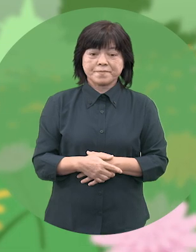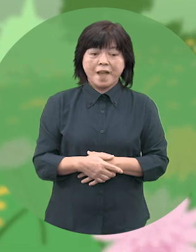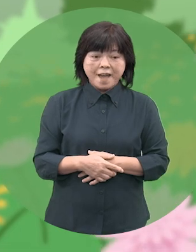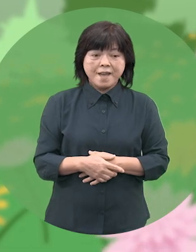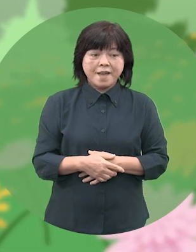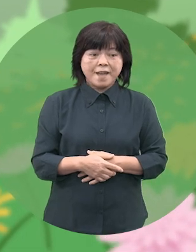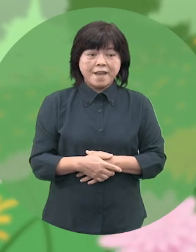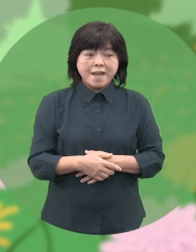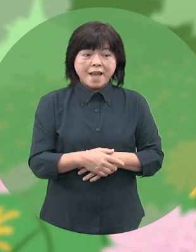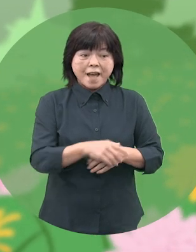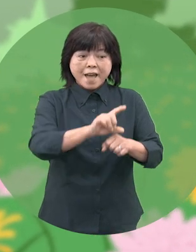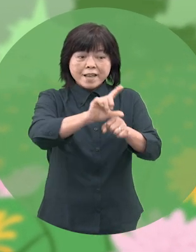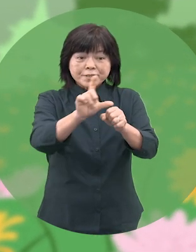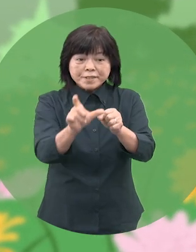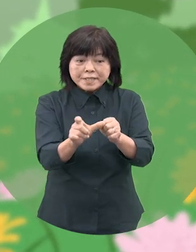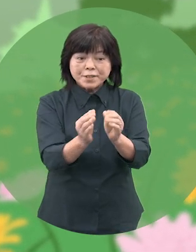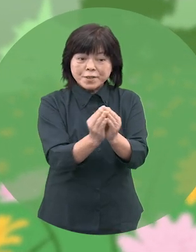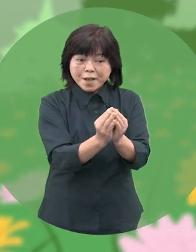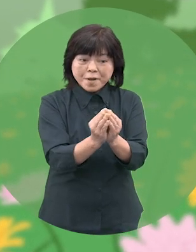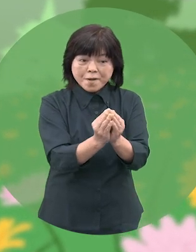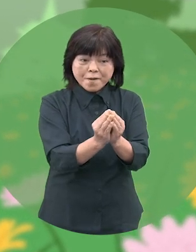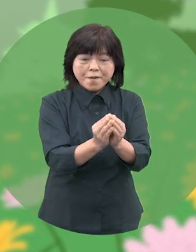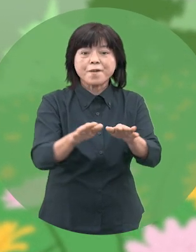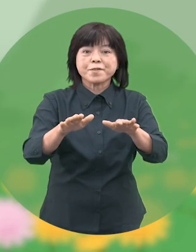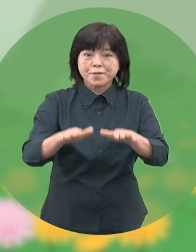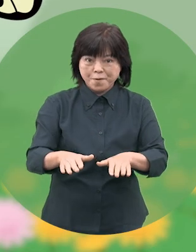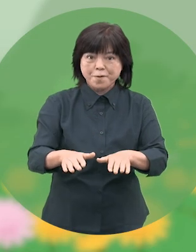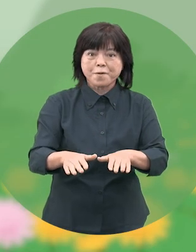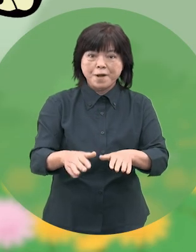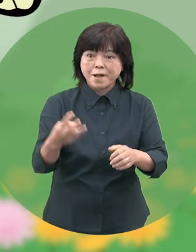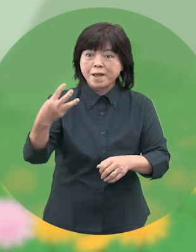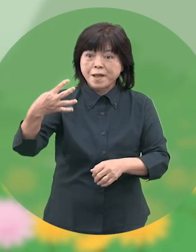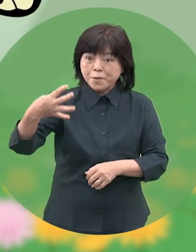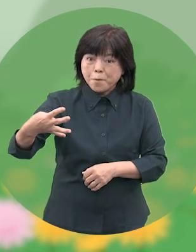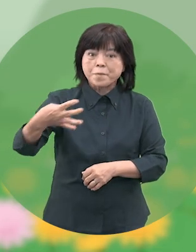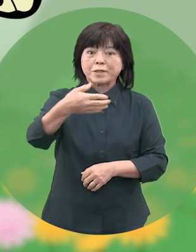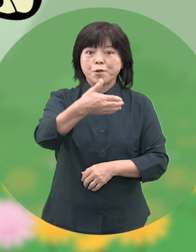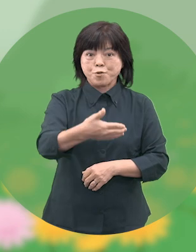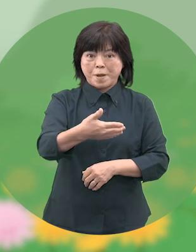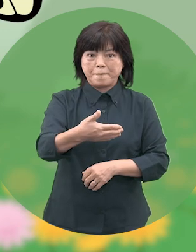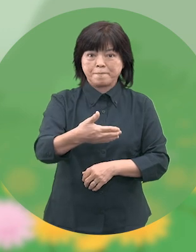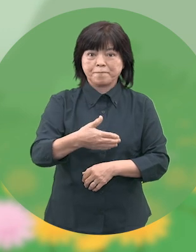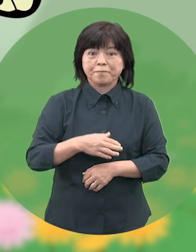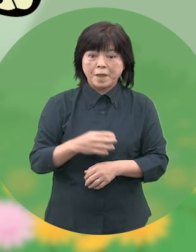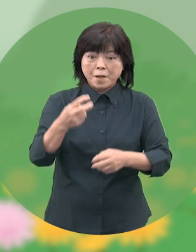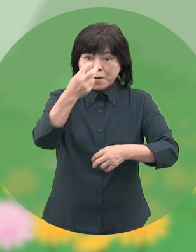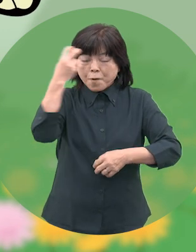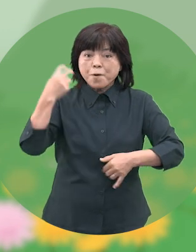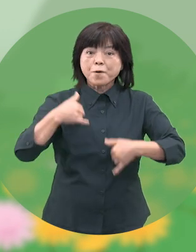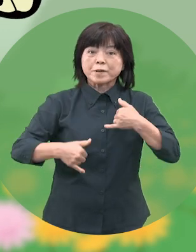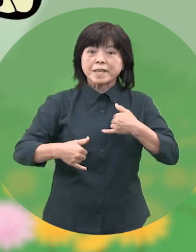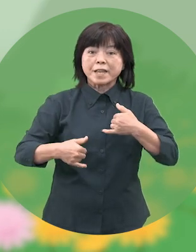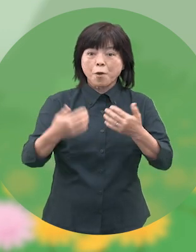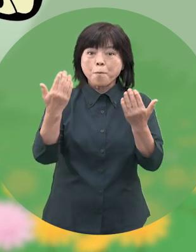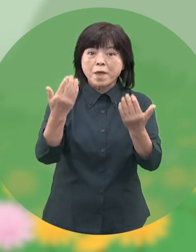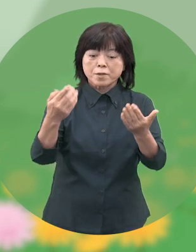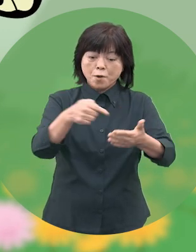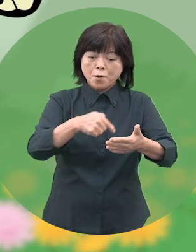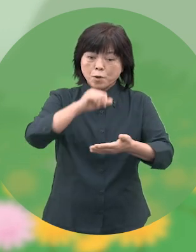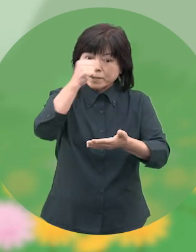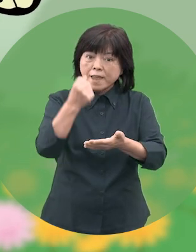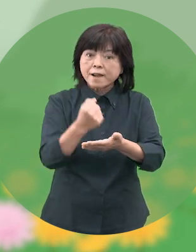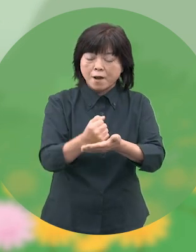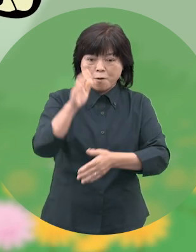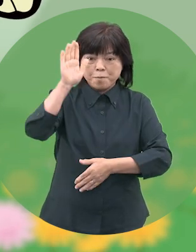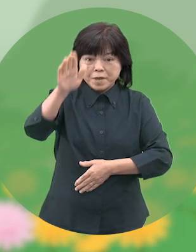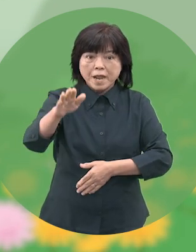あ、SDGs の卵、今日は 4番と9番、高校生の学習の成果を未来の